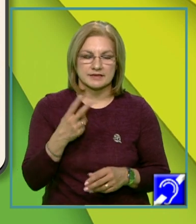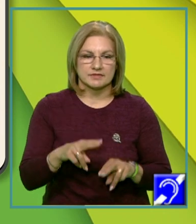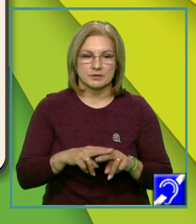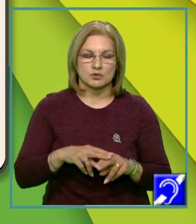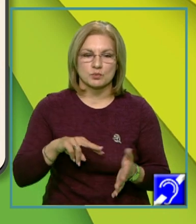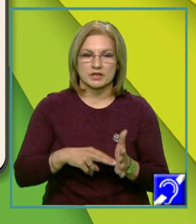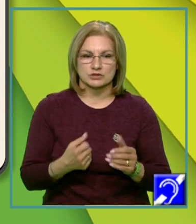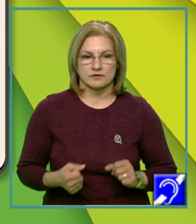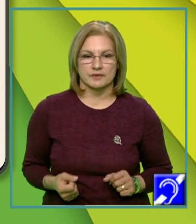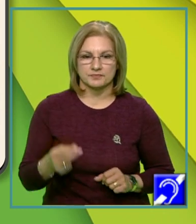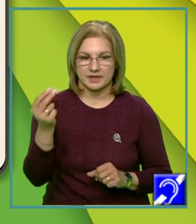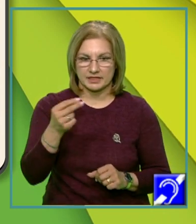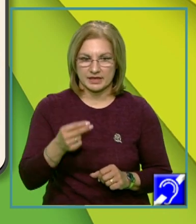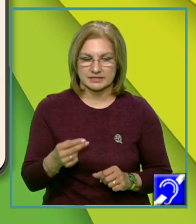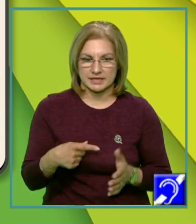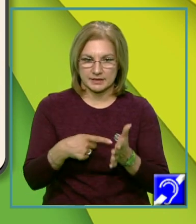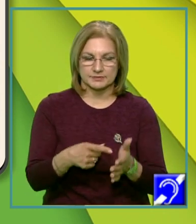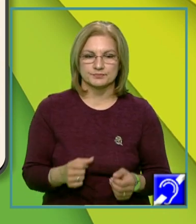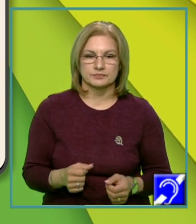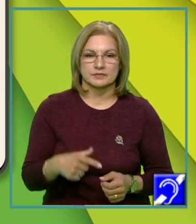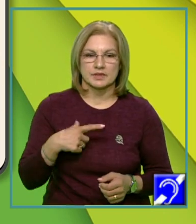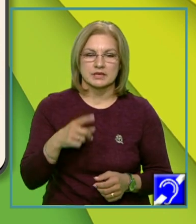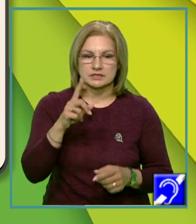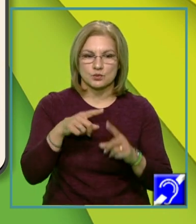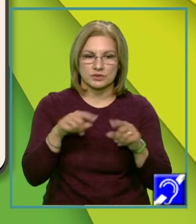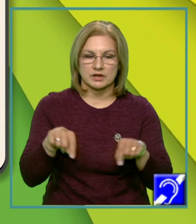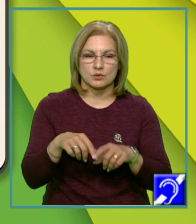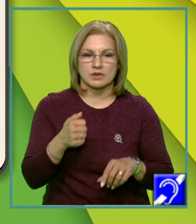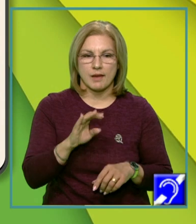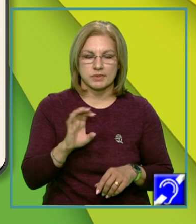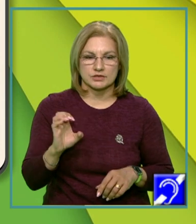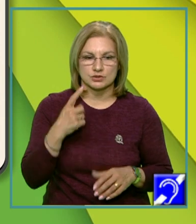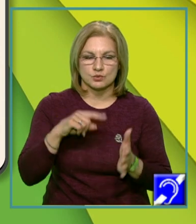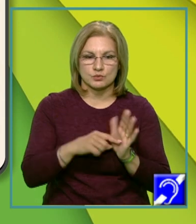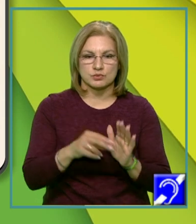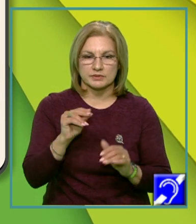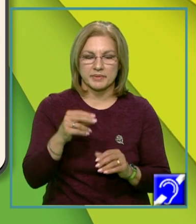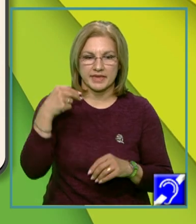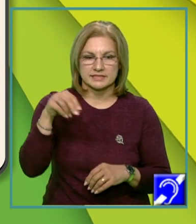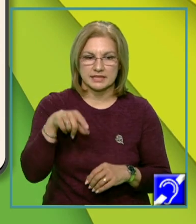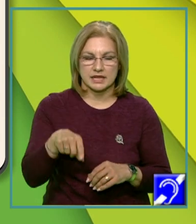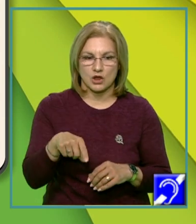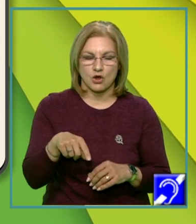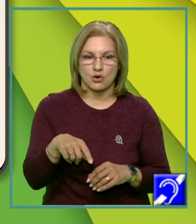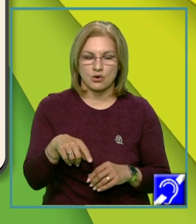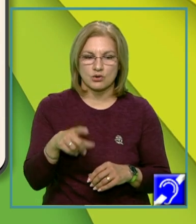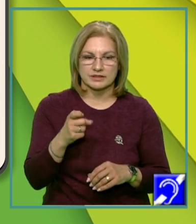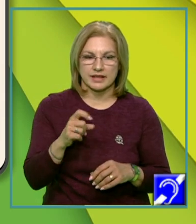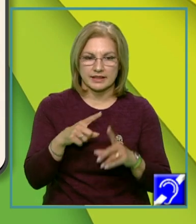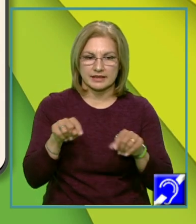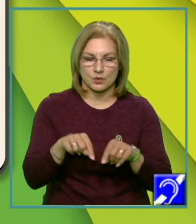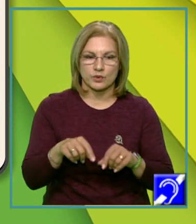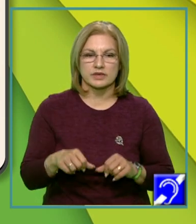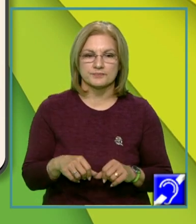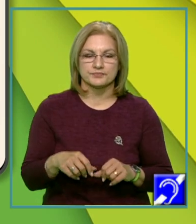cu desenul Da avem un triunghi a b c un punct p exterior triunghiului